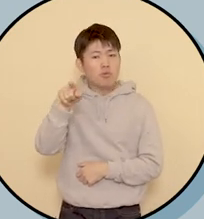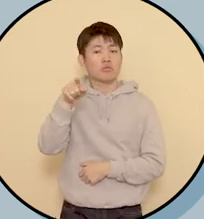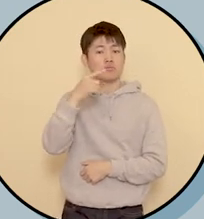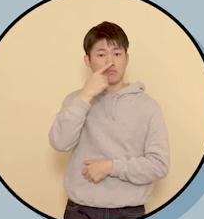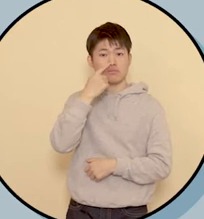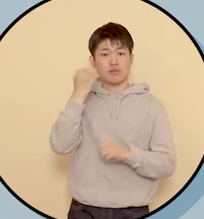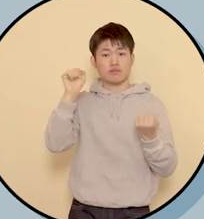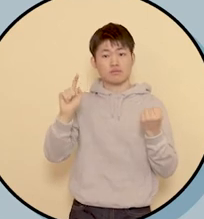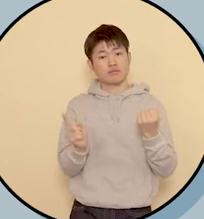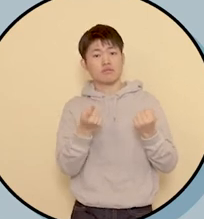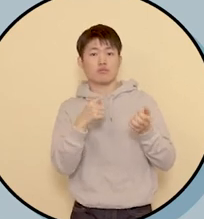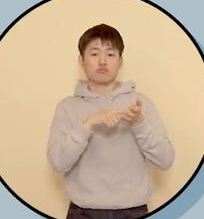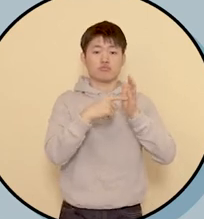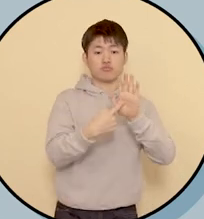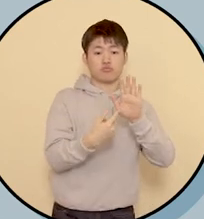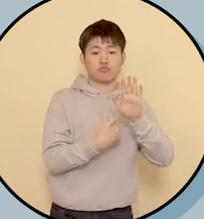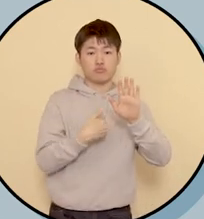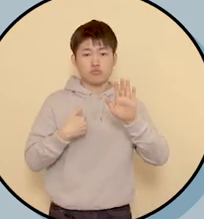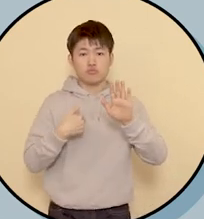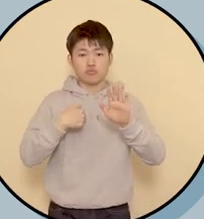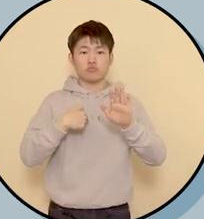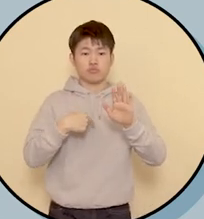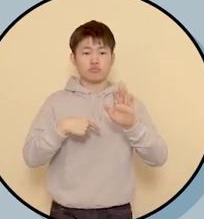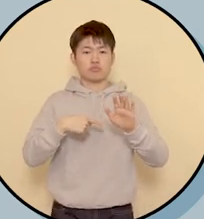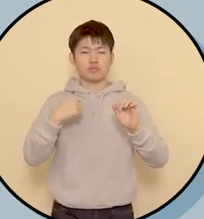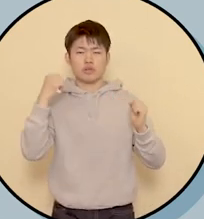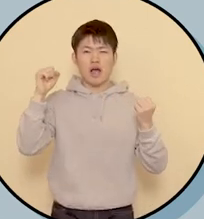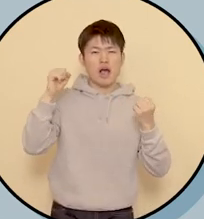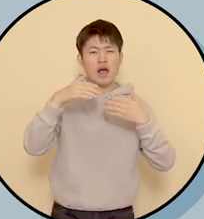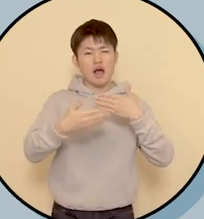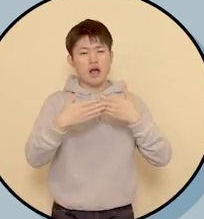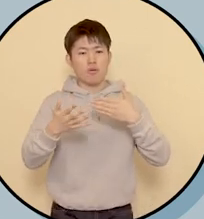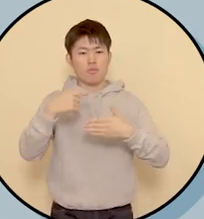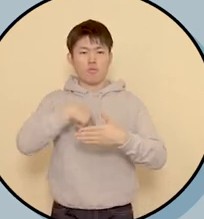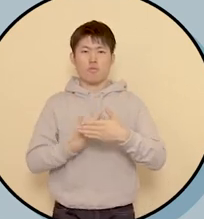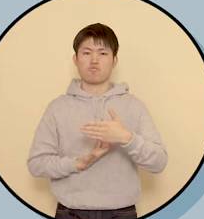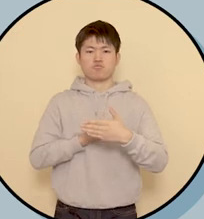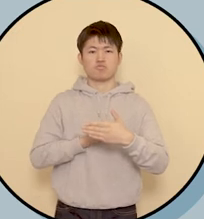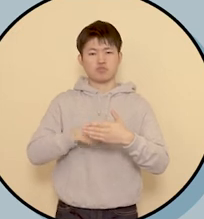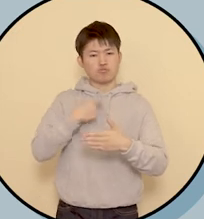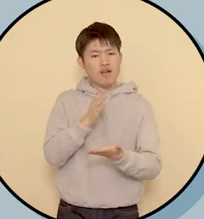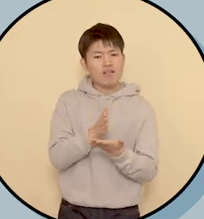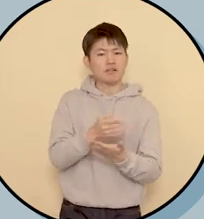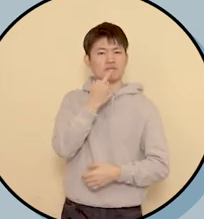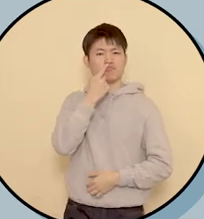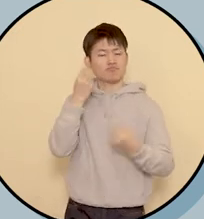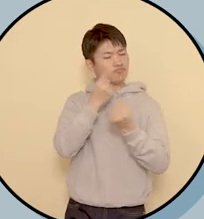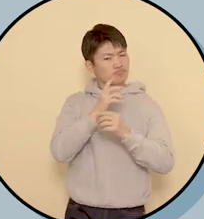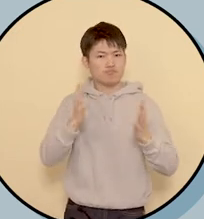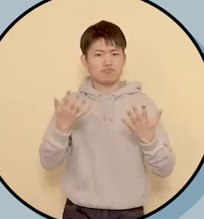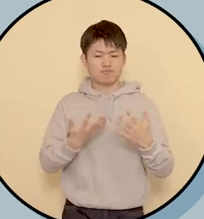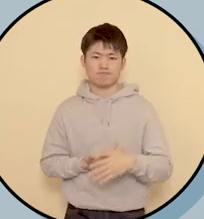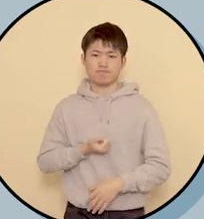態っていうのが面白いかなって。そうすると体も自然と動くので、やっぱちょっとあやふやでも自信を持って言える自分の話だから、